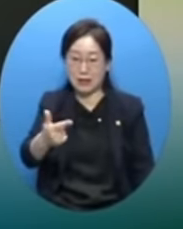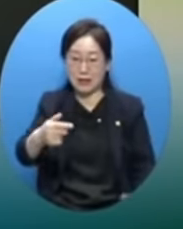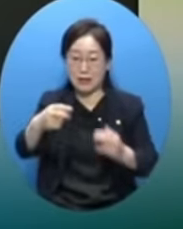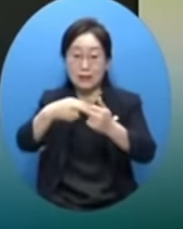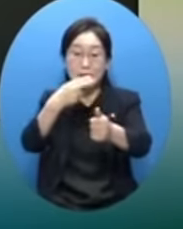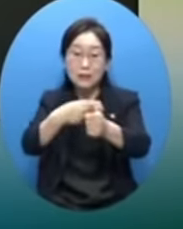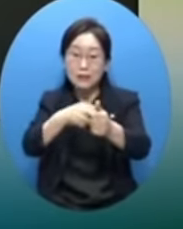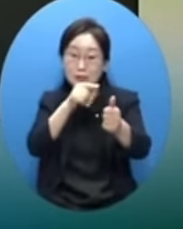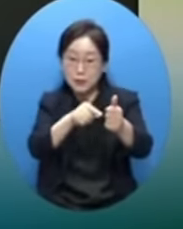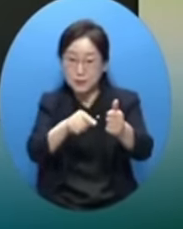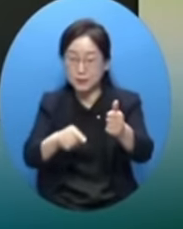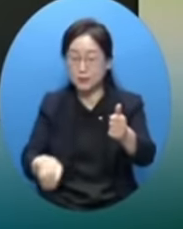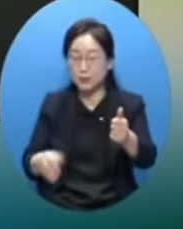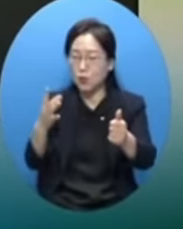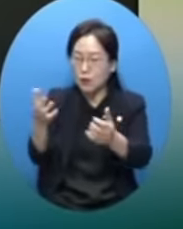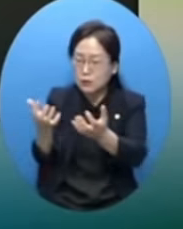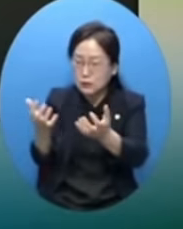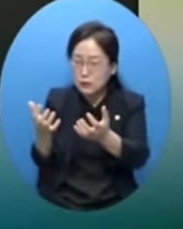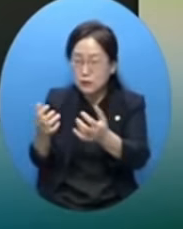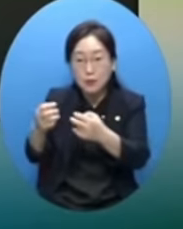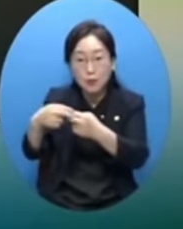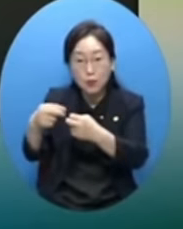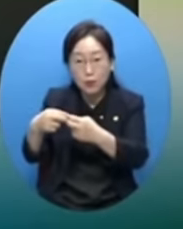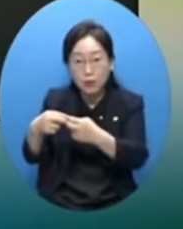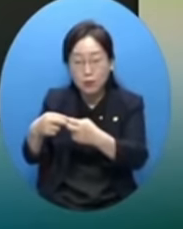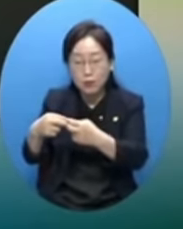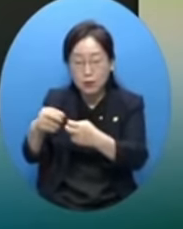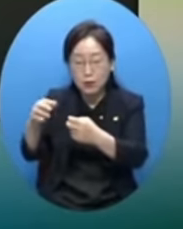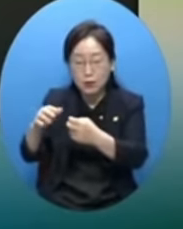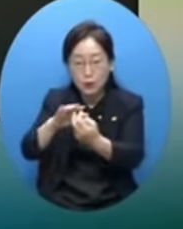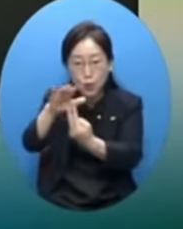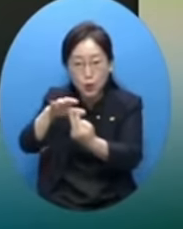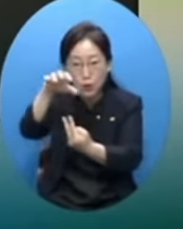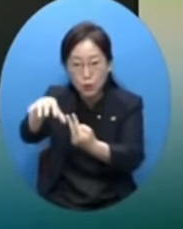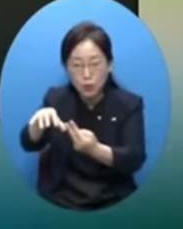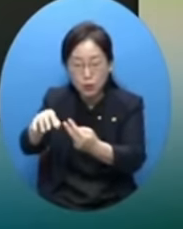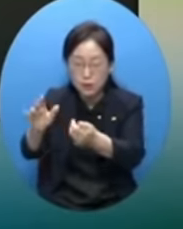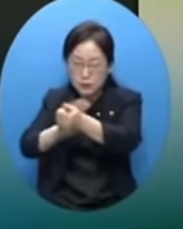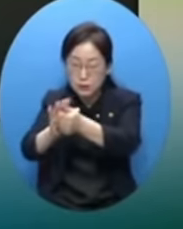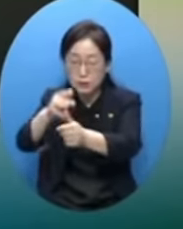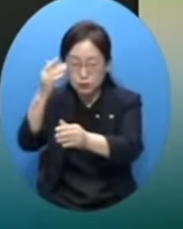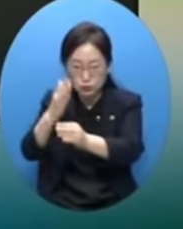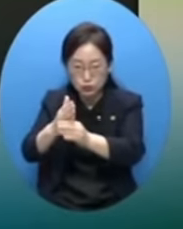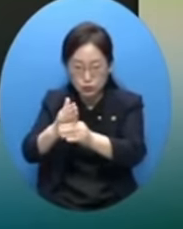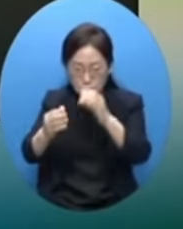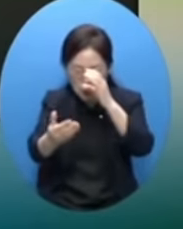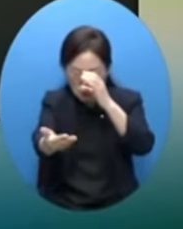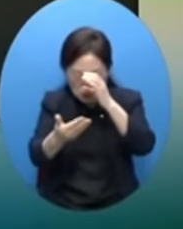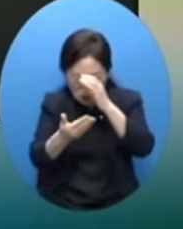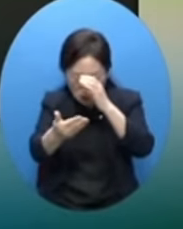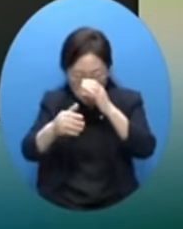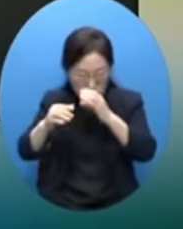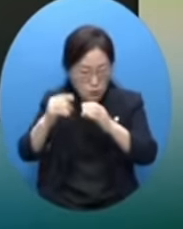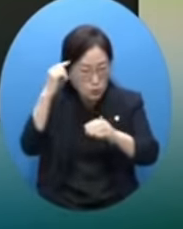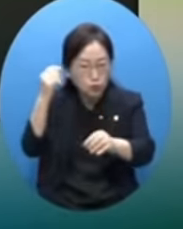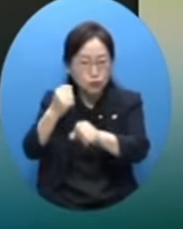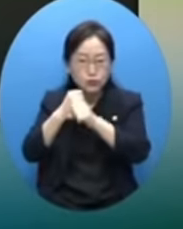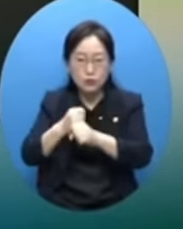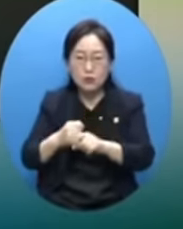한센병 요양소에서 환자를 돌보다가 한센병 연구를 하는 가운데 11년 후에 1879년에